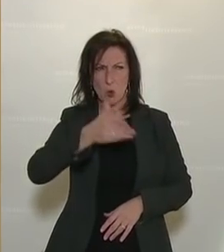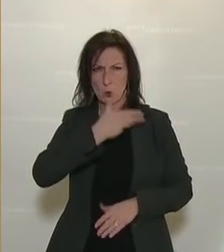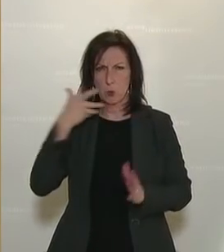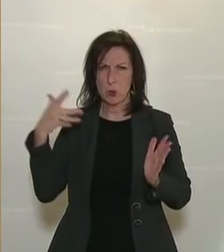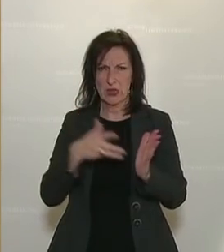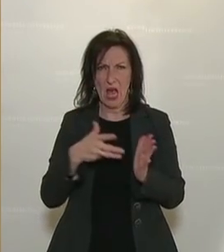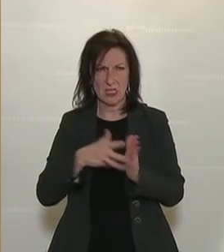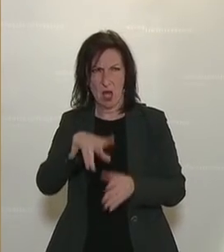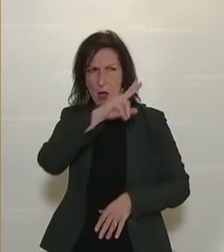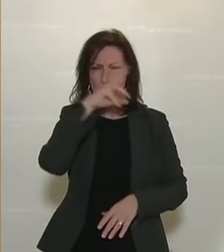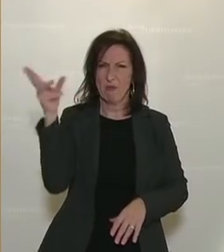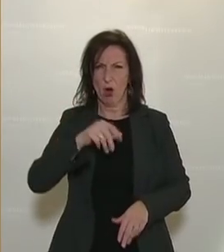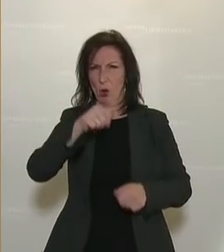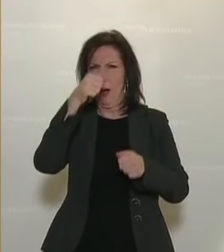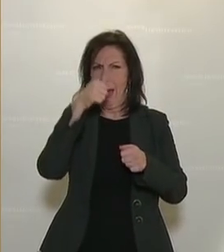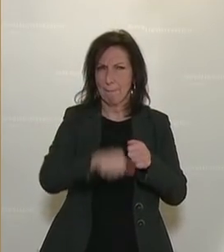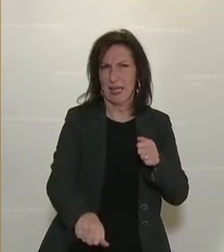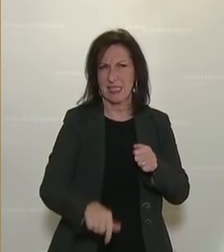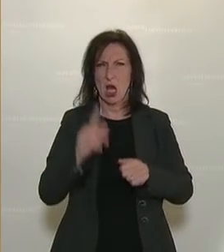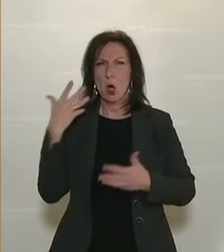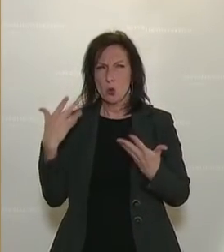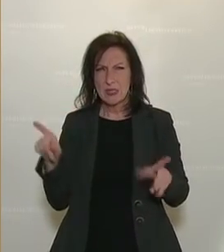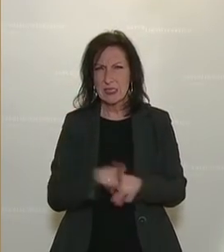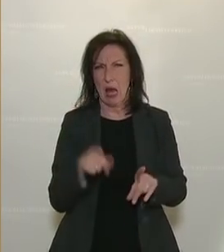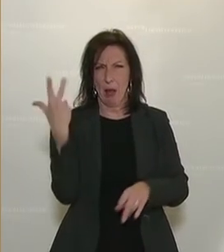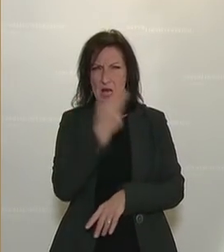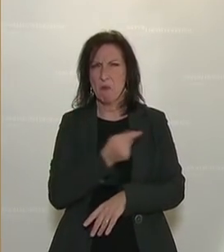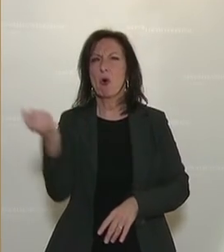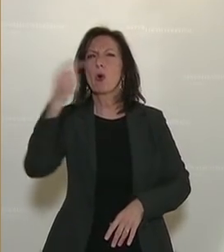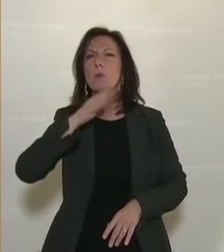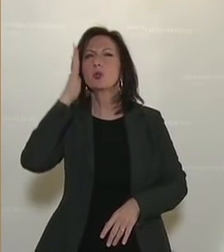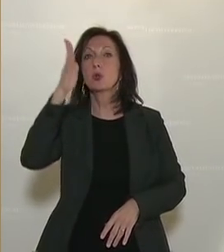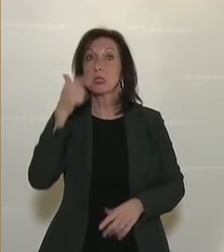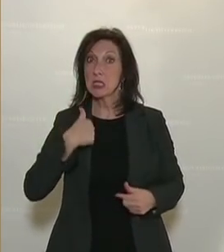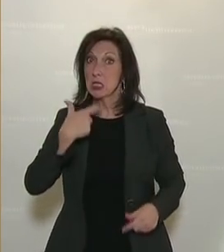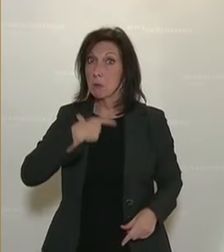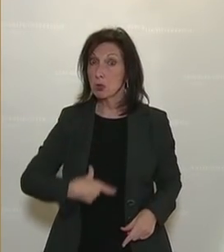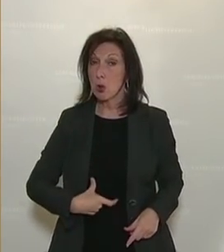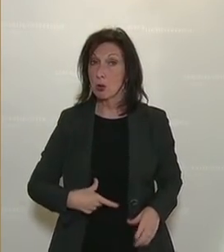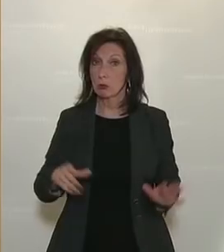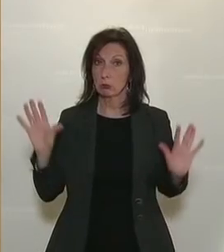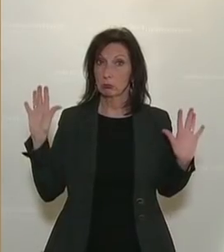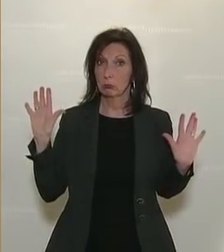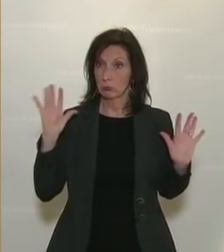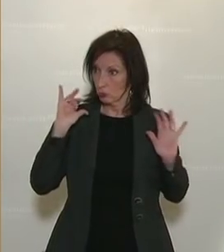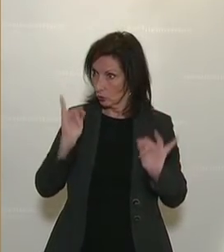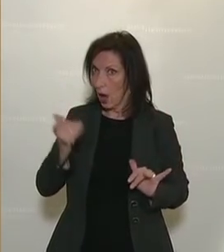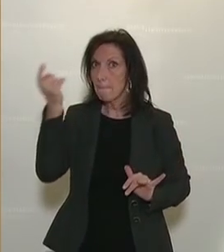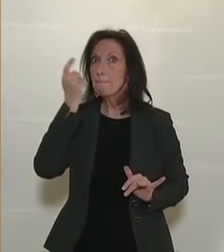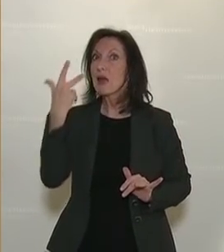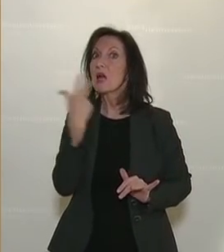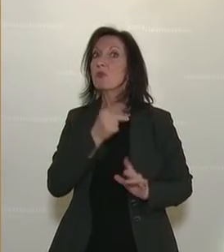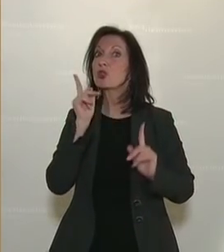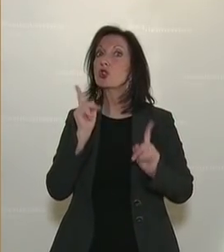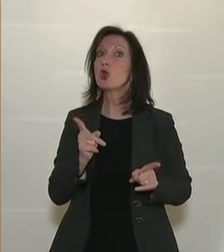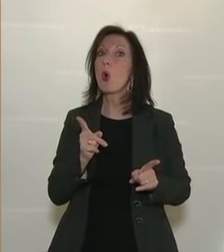der Bevölkerung. Und in die gleiche Richtung wird es ja auch bei der Impfung laufen. Und ich sage das jetzt auch ganz offen. Ich persönlich bin grundsätzlich ein Impfbefürworter. Aber ob